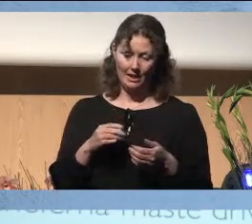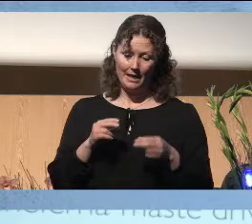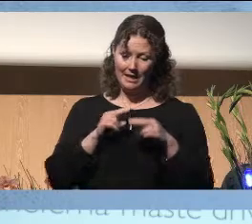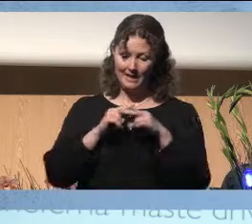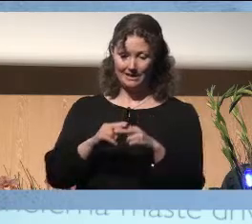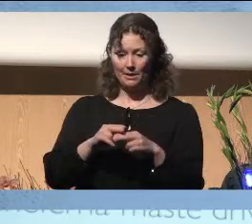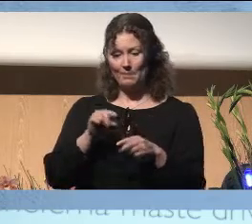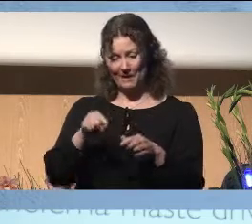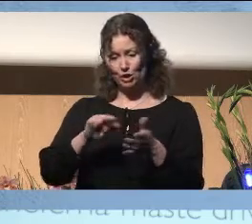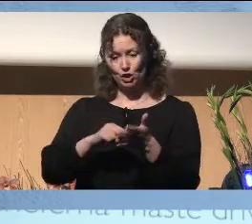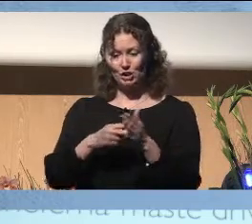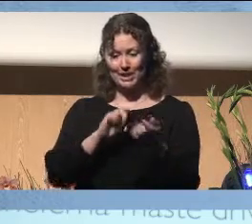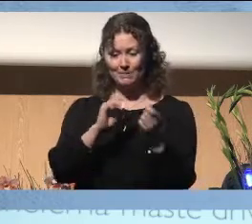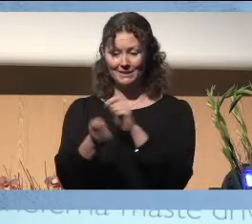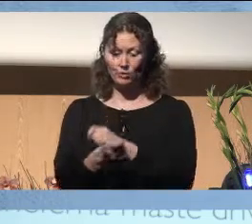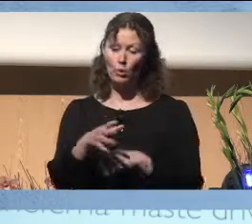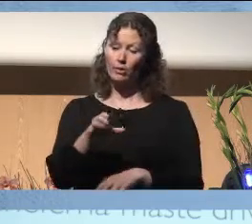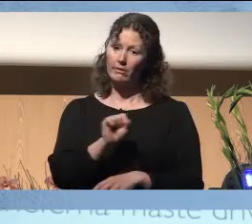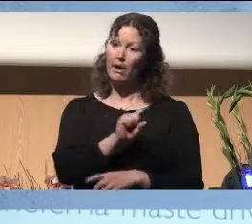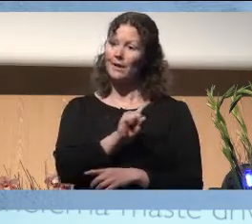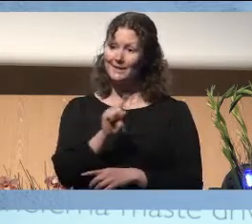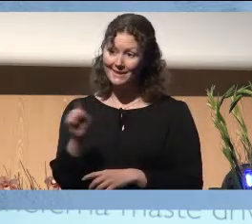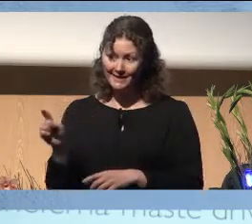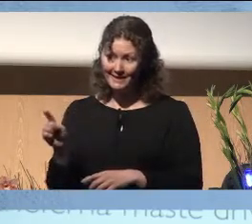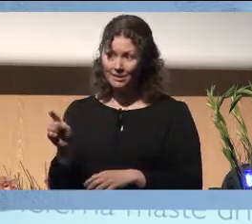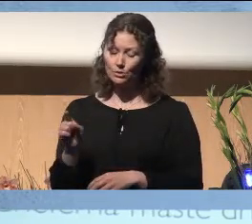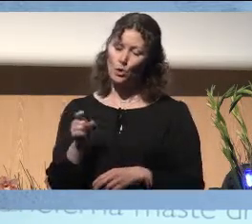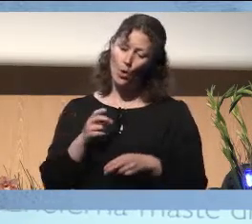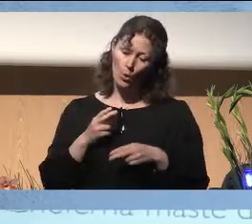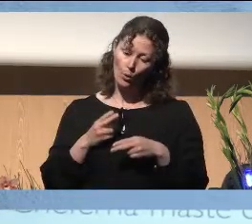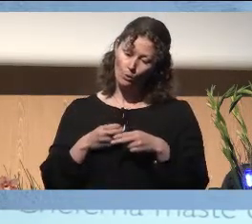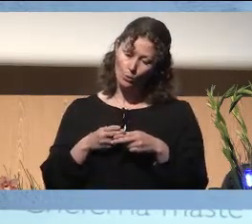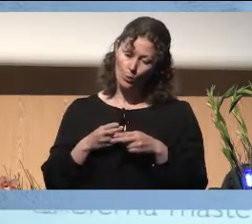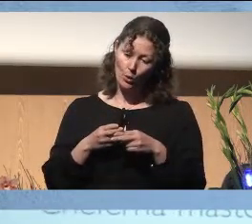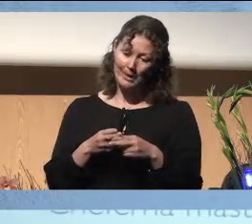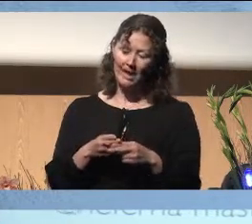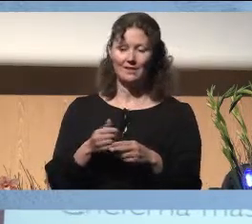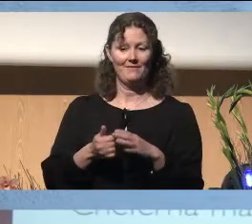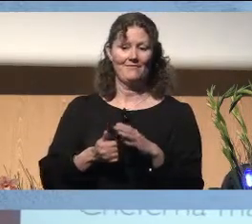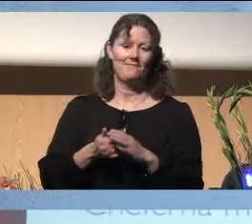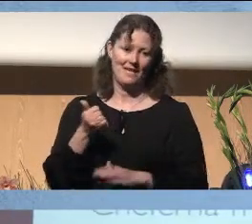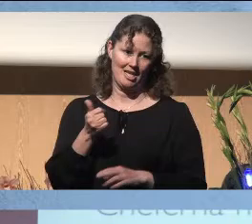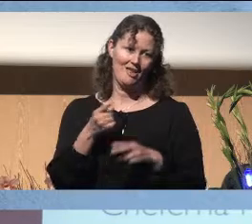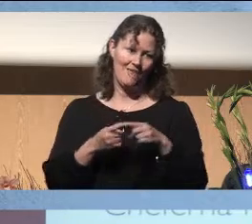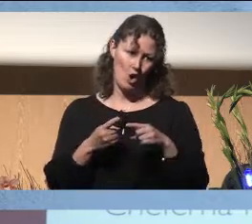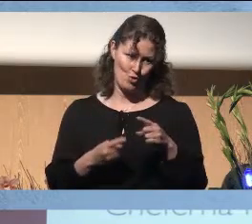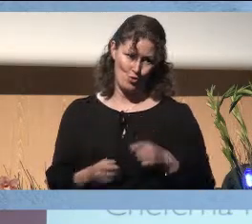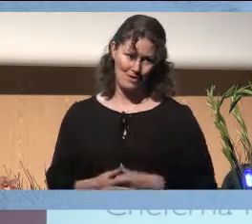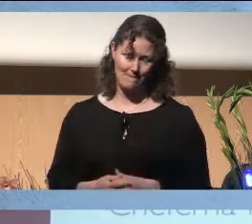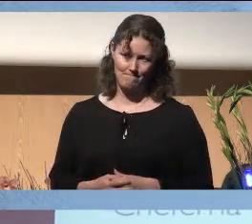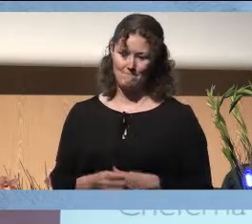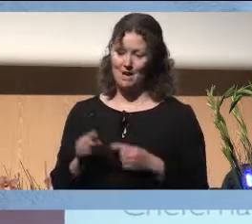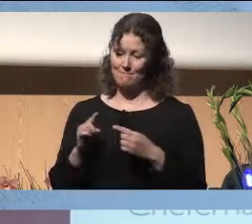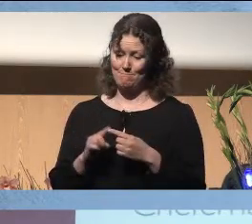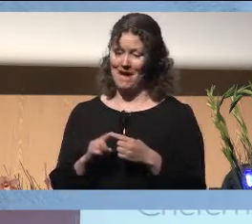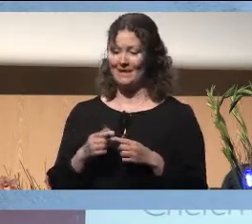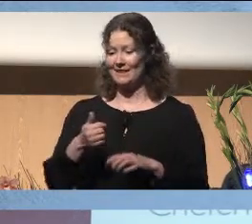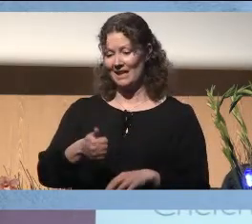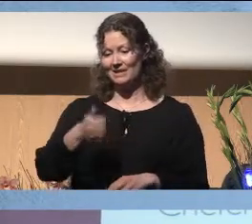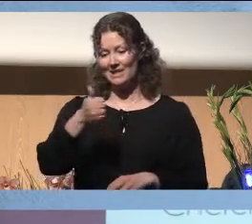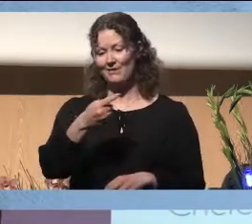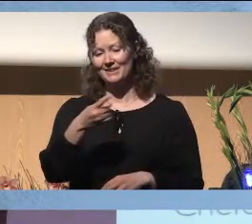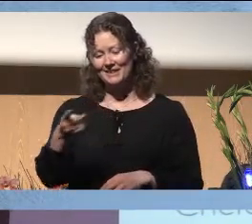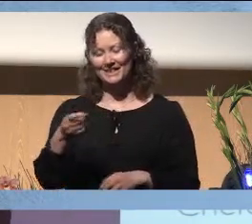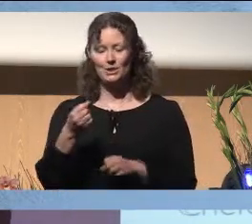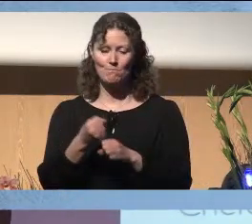systemskifte och det tar tid. Så uthållighet är kanske den allra viktigaste faktorn. Men det är cheferna som måste driva